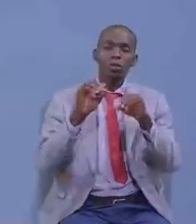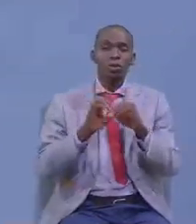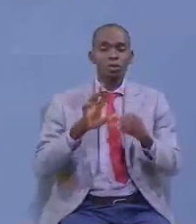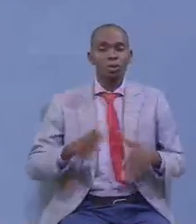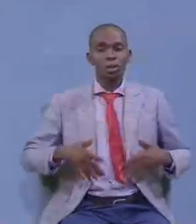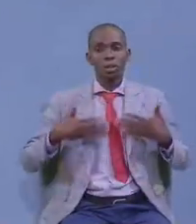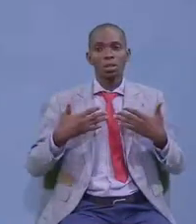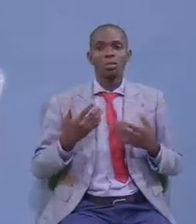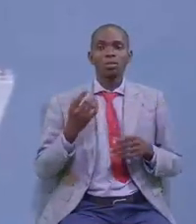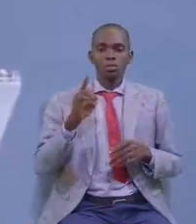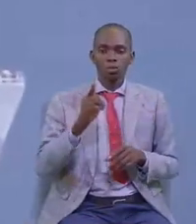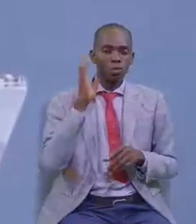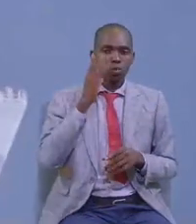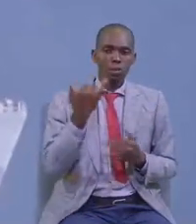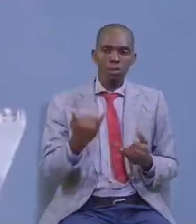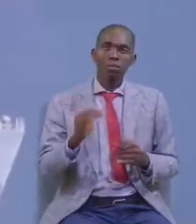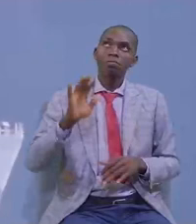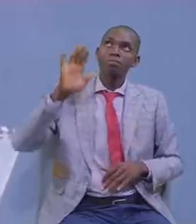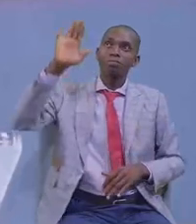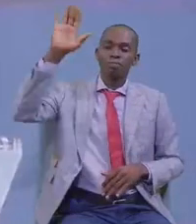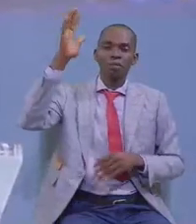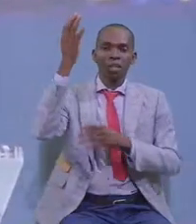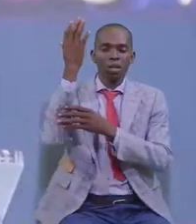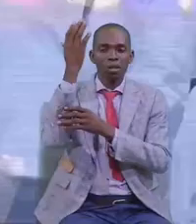Lève ta main, nous allons prier ensemble.